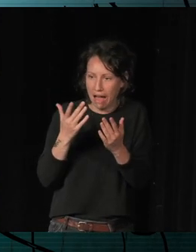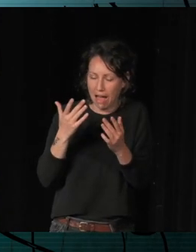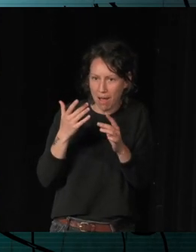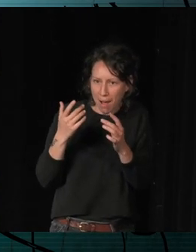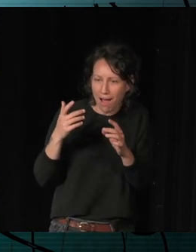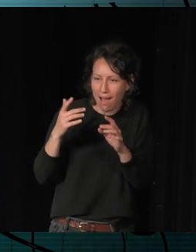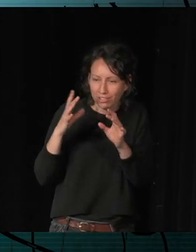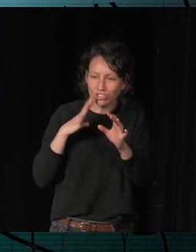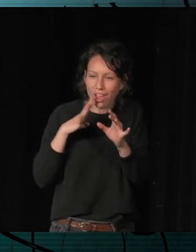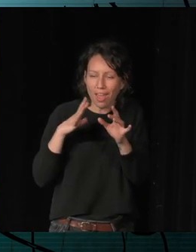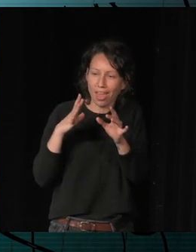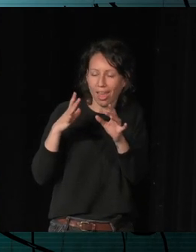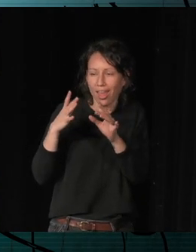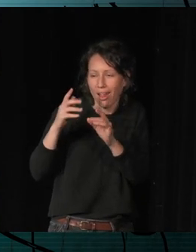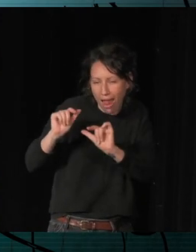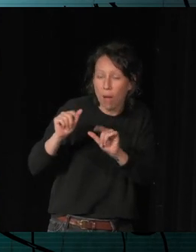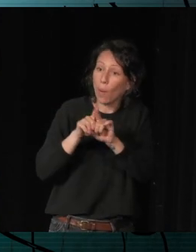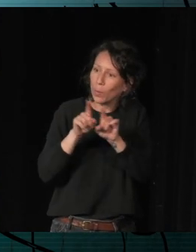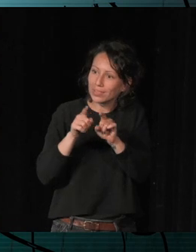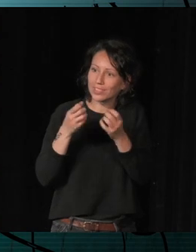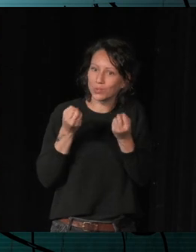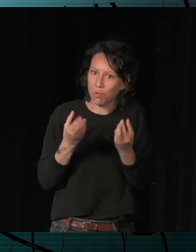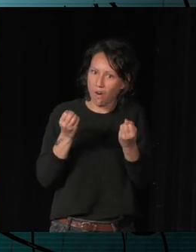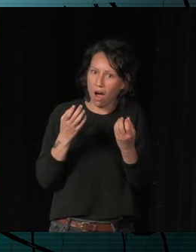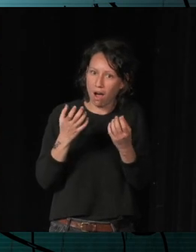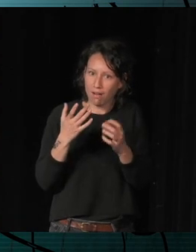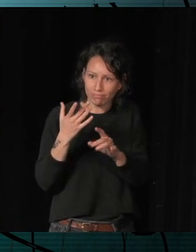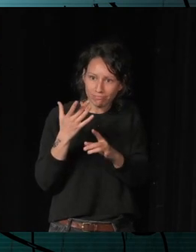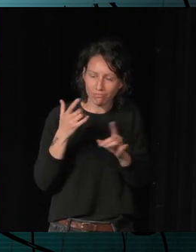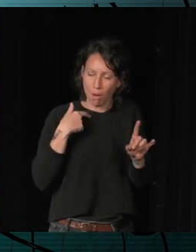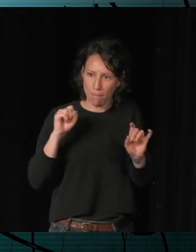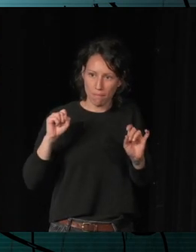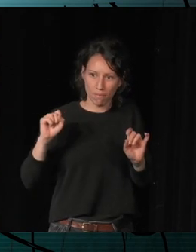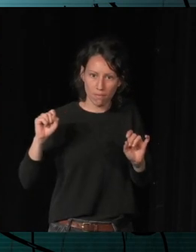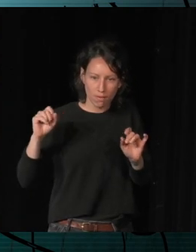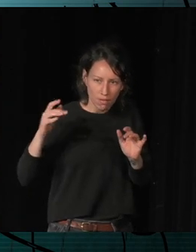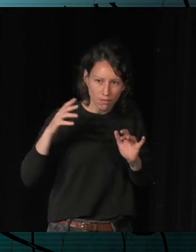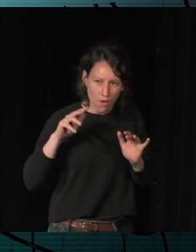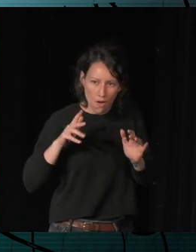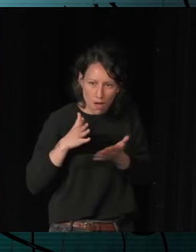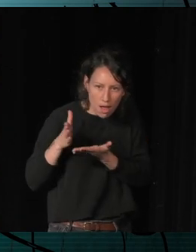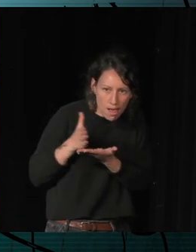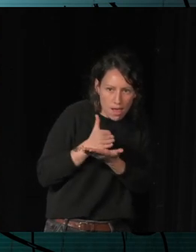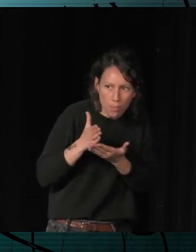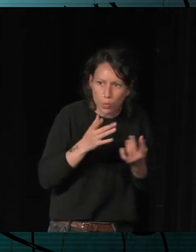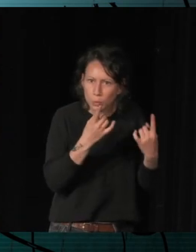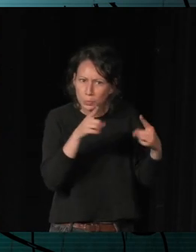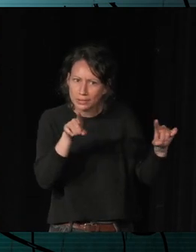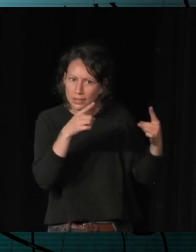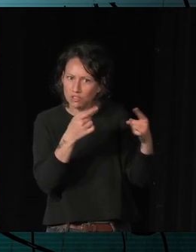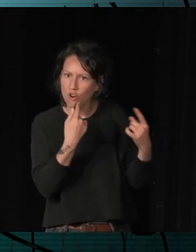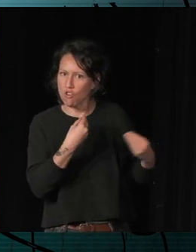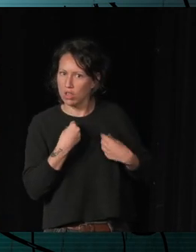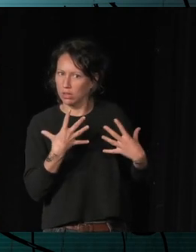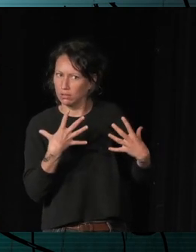monstre arrive mais que alors ça c'est une idée du du musicien Mo vous aviez déclenché de manière un peu aléatoire pour une anecdote rigolote aussi un de mes jeux préférés de